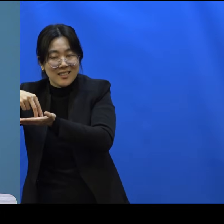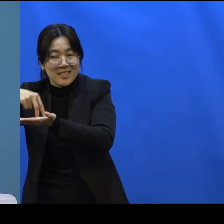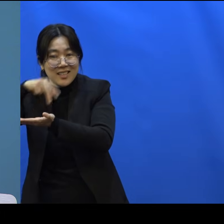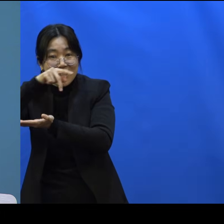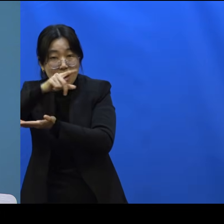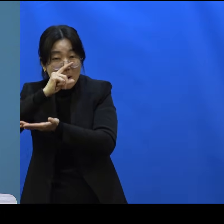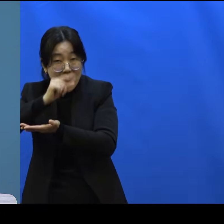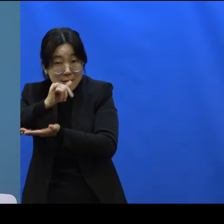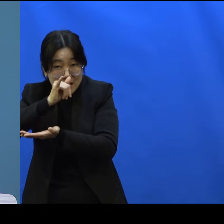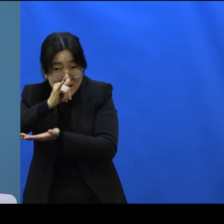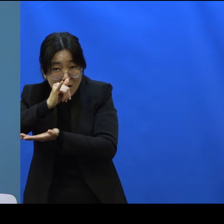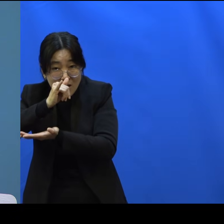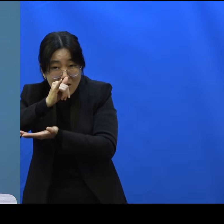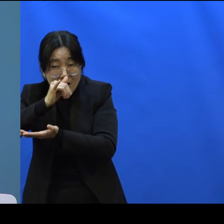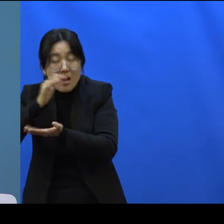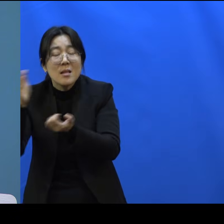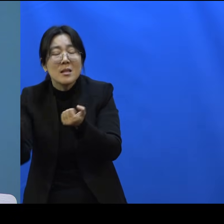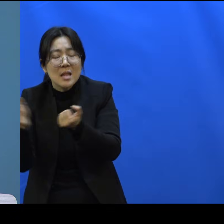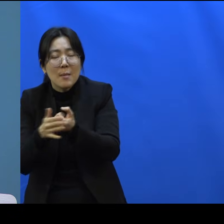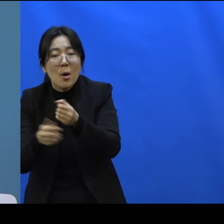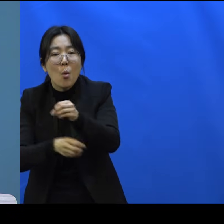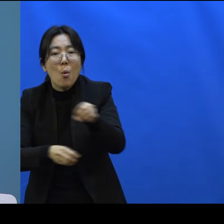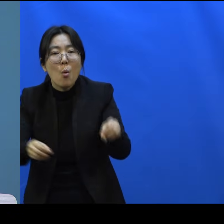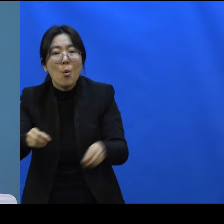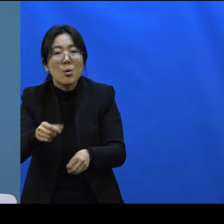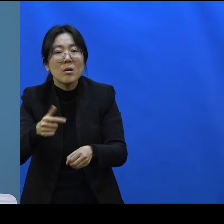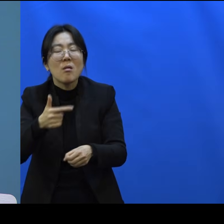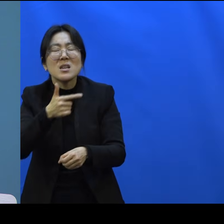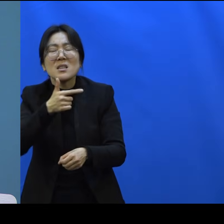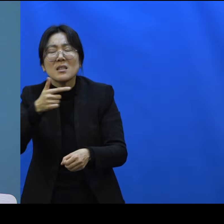가시로 인해 훨씬 더 효과적인 사역을 할 수 있어.